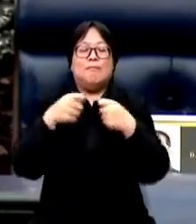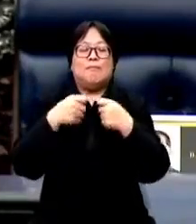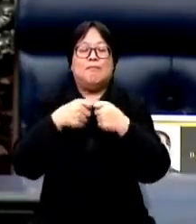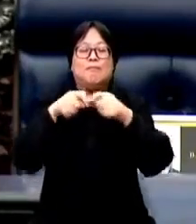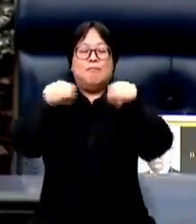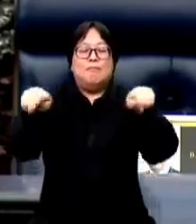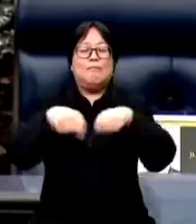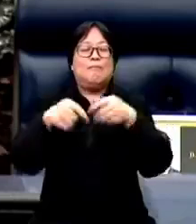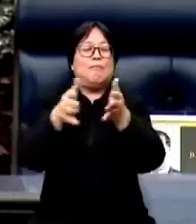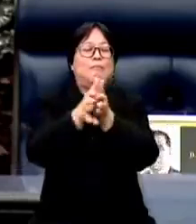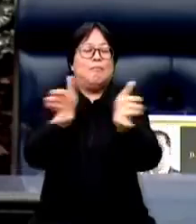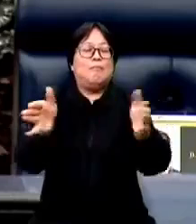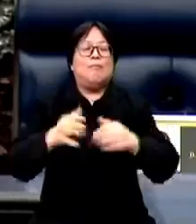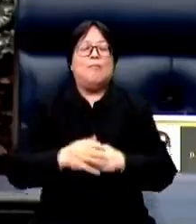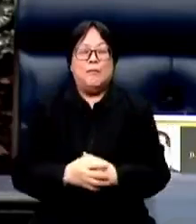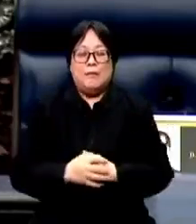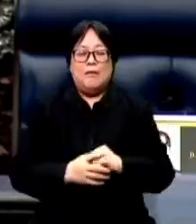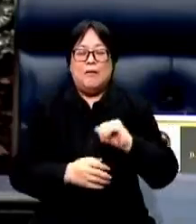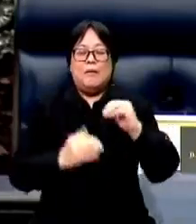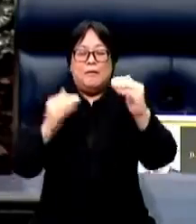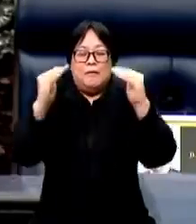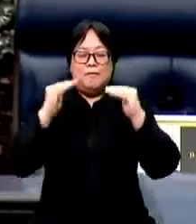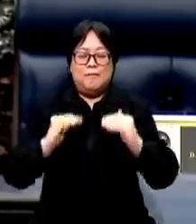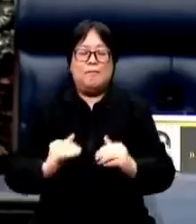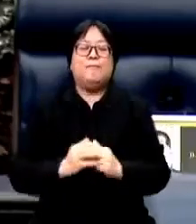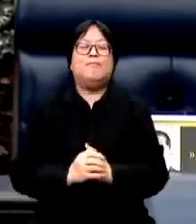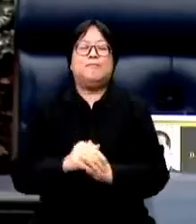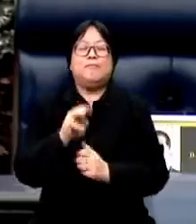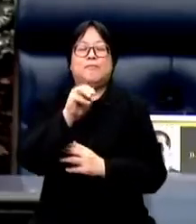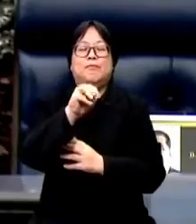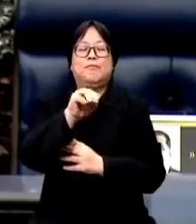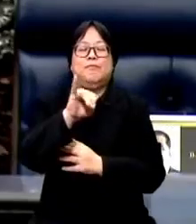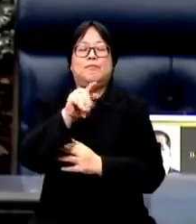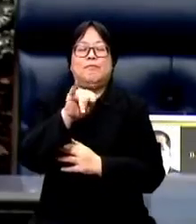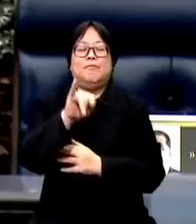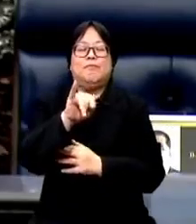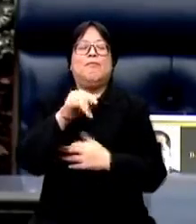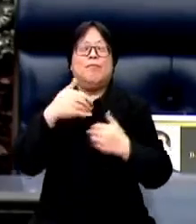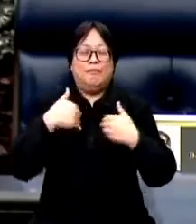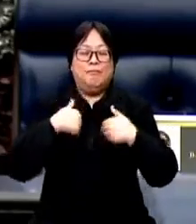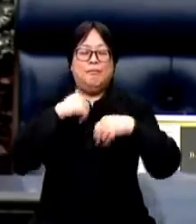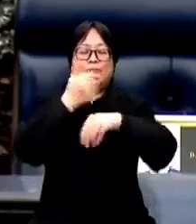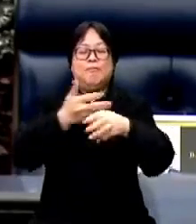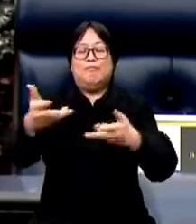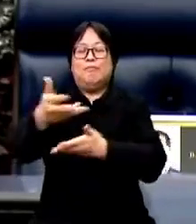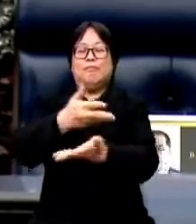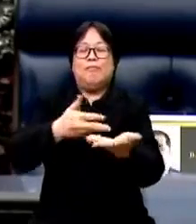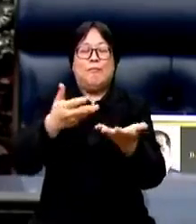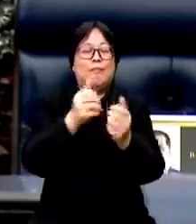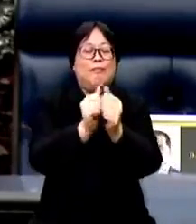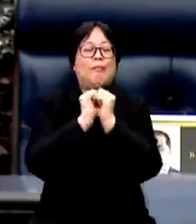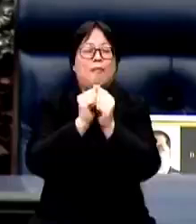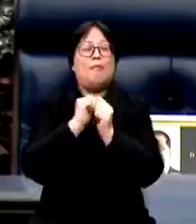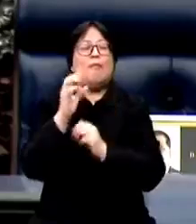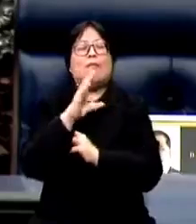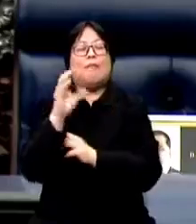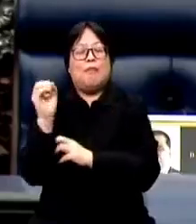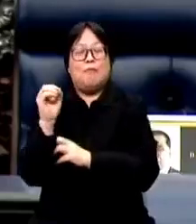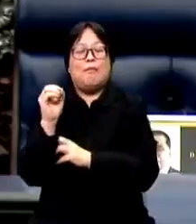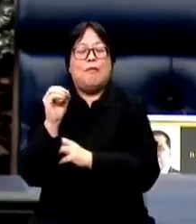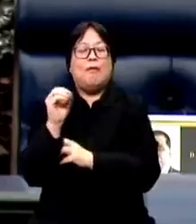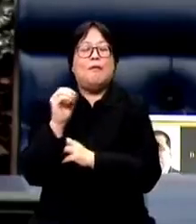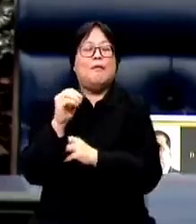di kawasan masing-masing Selain itu Kementerian Miti telah mengadakan beberapa sesi libat urus dengan syarikat-syarikat